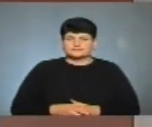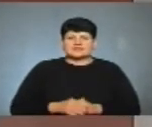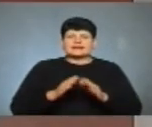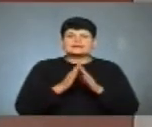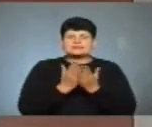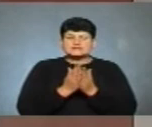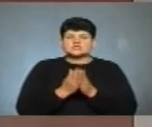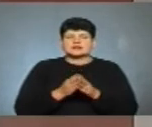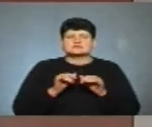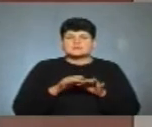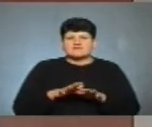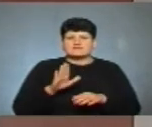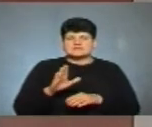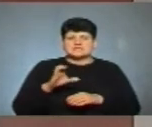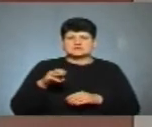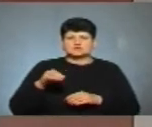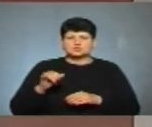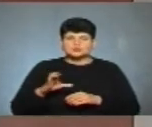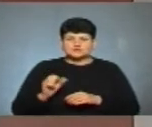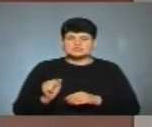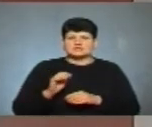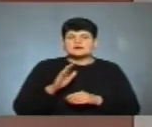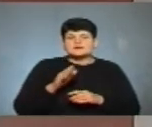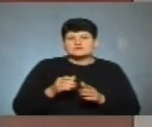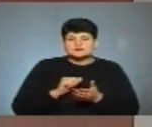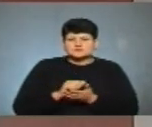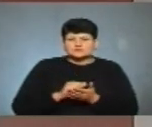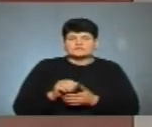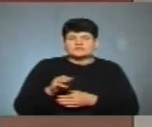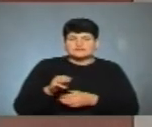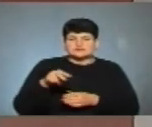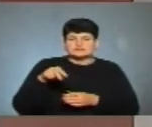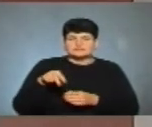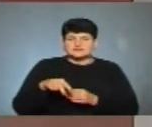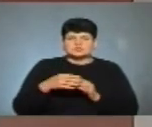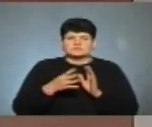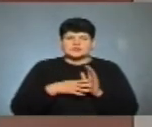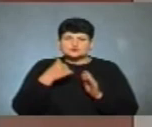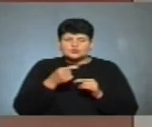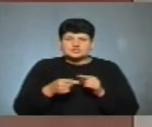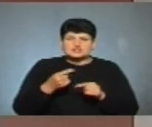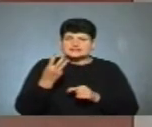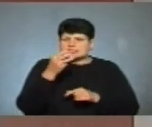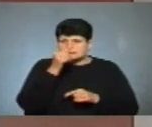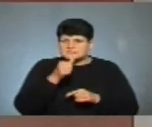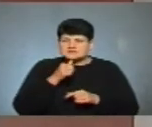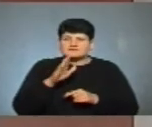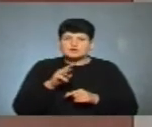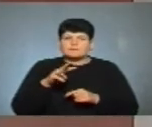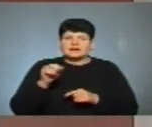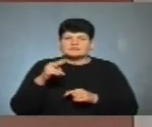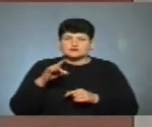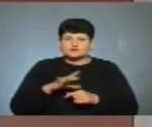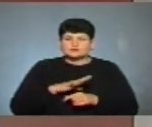Книжка «Справа Василя Стуса» Вахтанга Кіпіані вийшла в друк у травні 2019 року. Через три місяці Віктор Медведчук, який